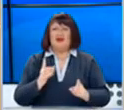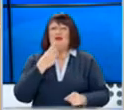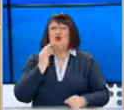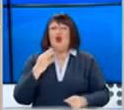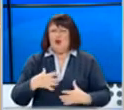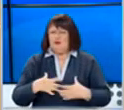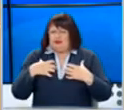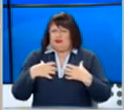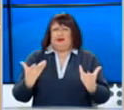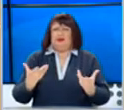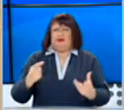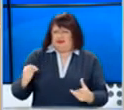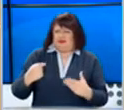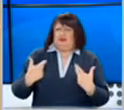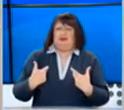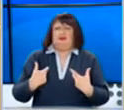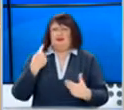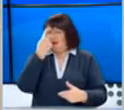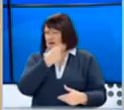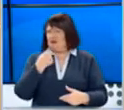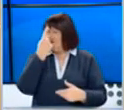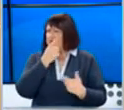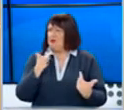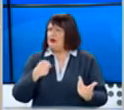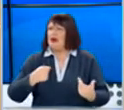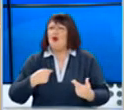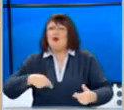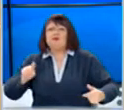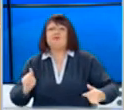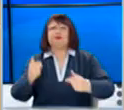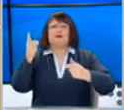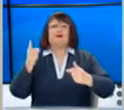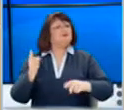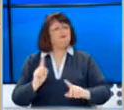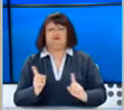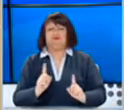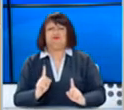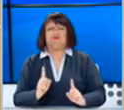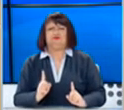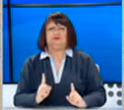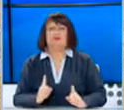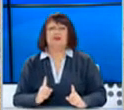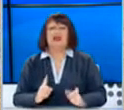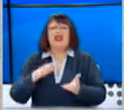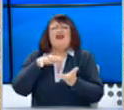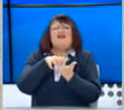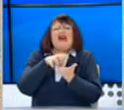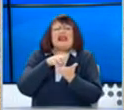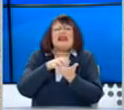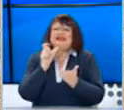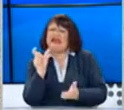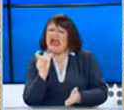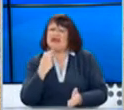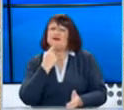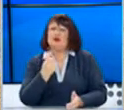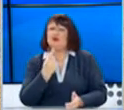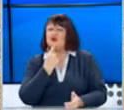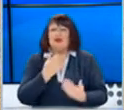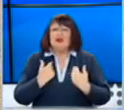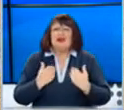αρπαχτήκατε με την, ή γιατί είδατε στο πρόσωπό σας να φωτογραφίζω τους πατριώτες της Φακής, γιατί εγώ δεν